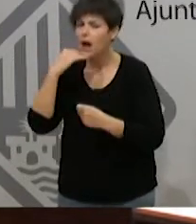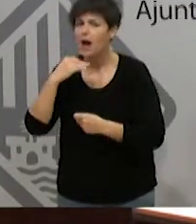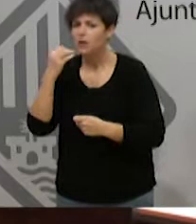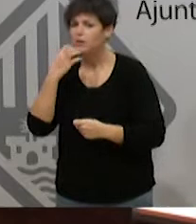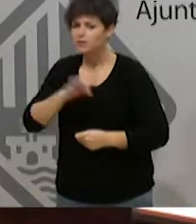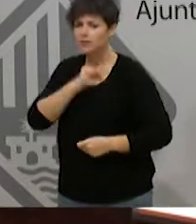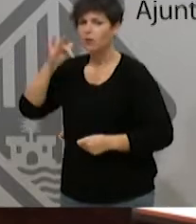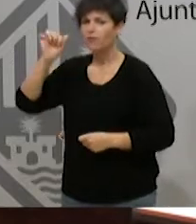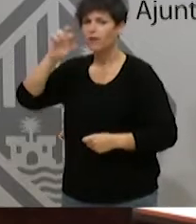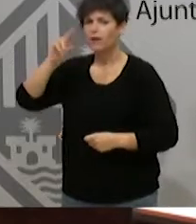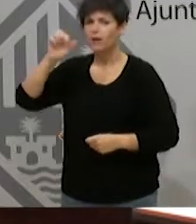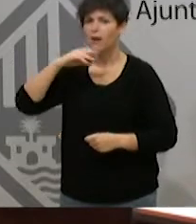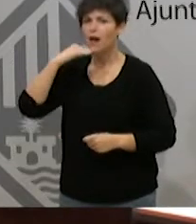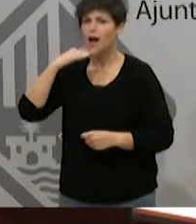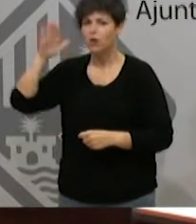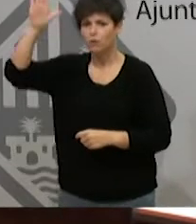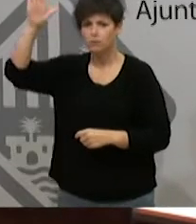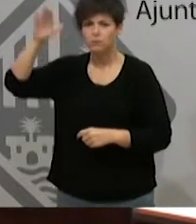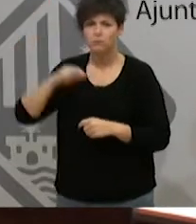comentari.